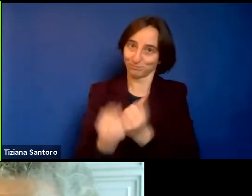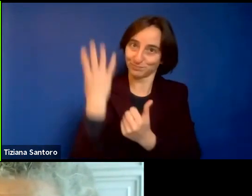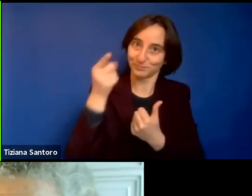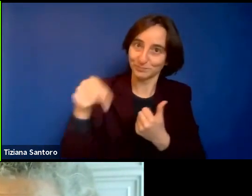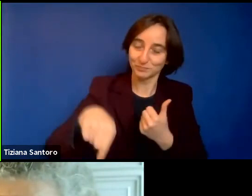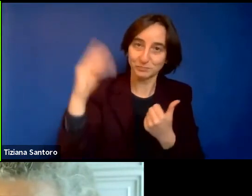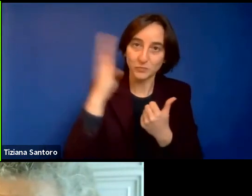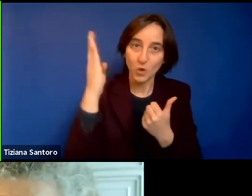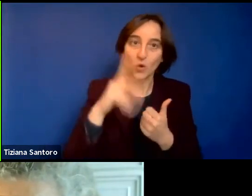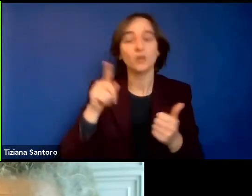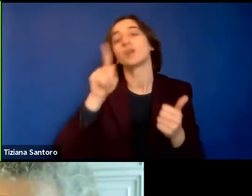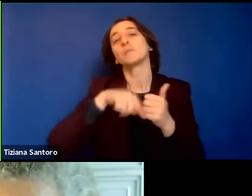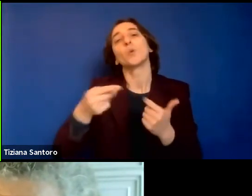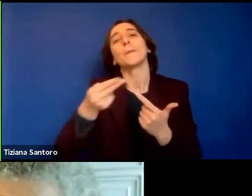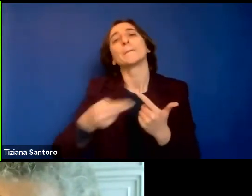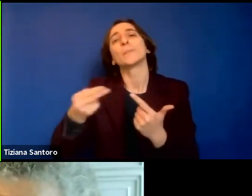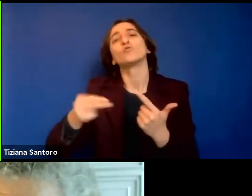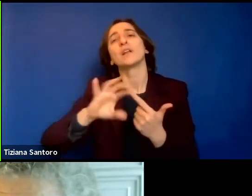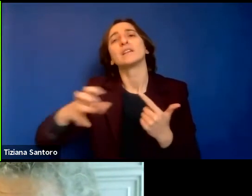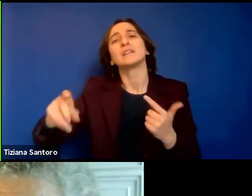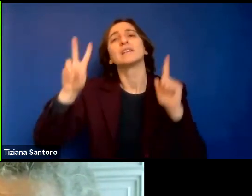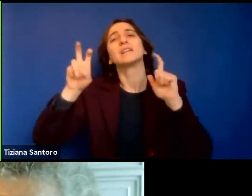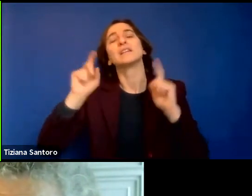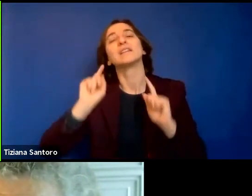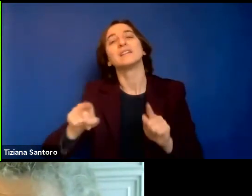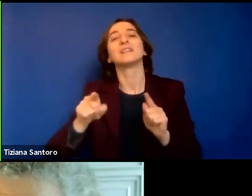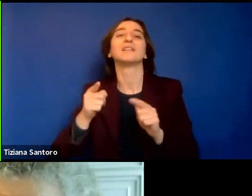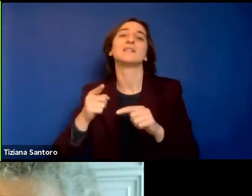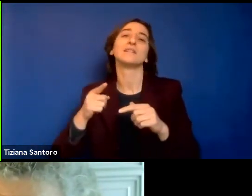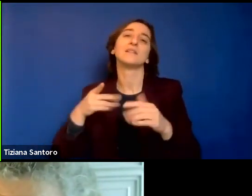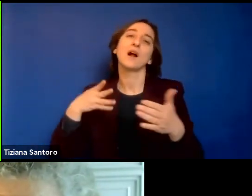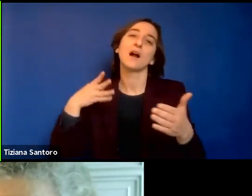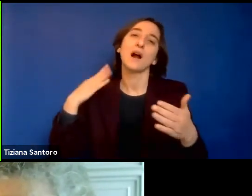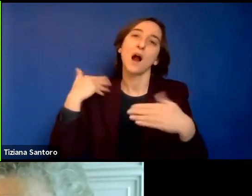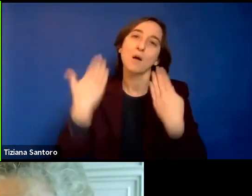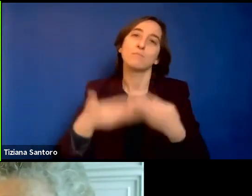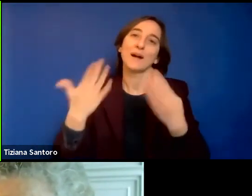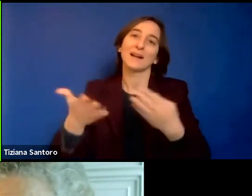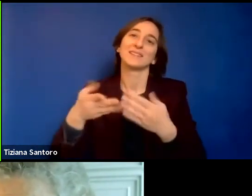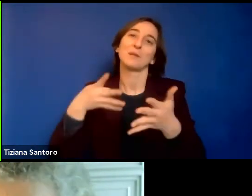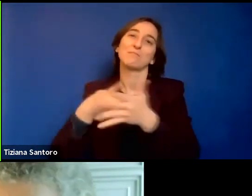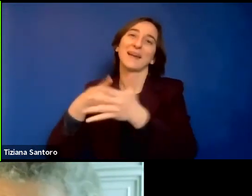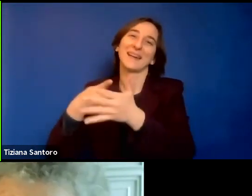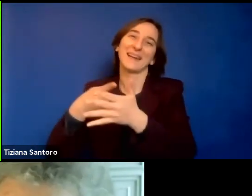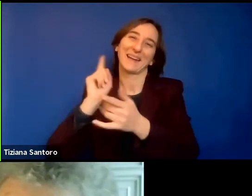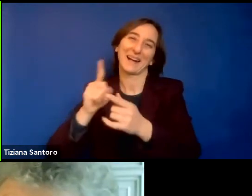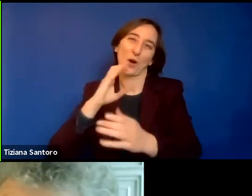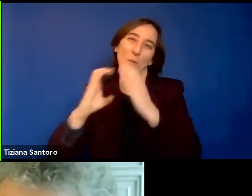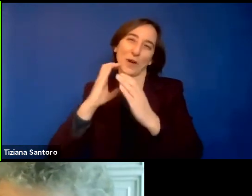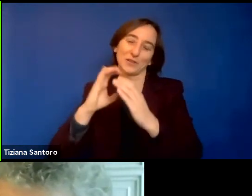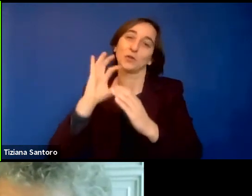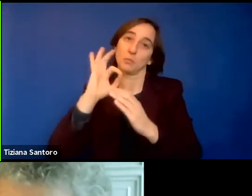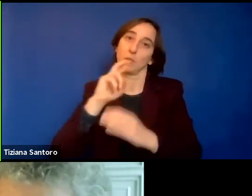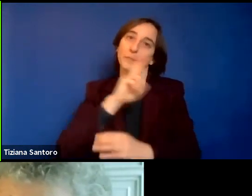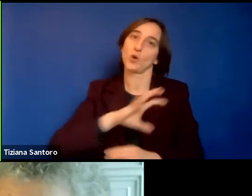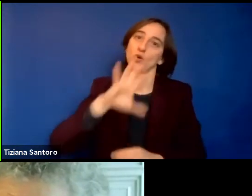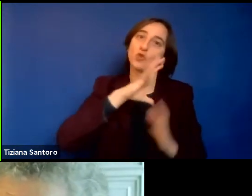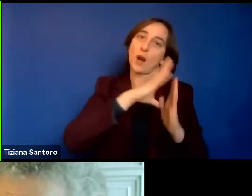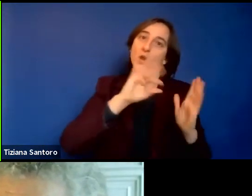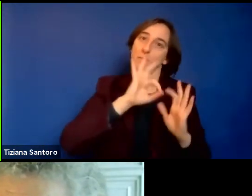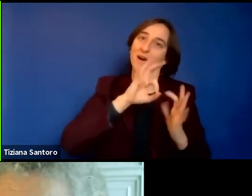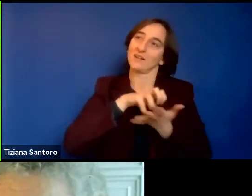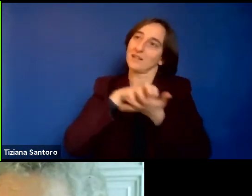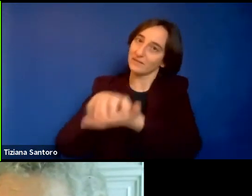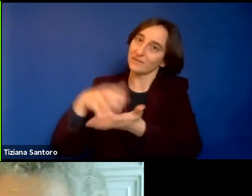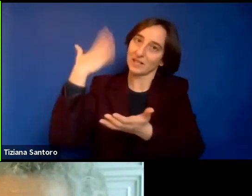le barriere della comunicazione, sempre finanziati dalla Regione Emilia-Romagna, che ha condotto nella veste